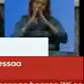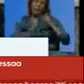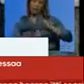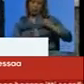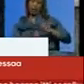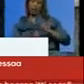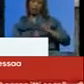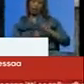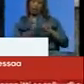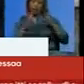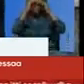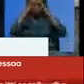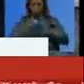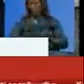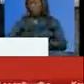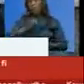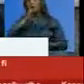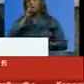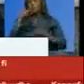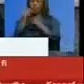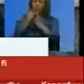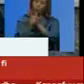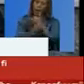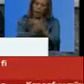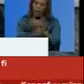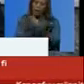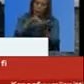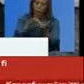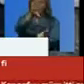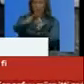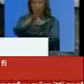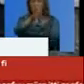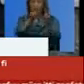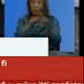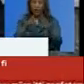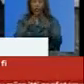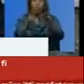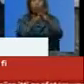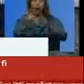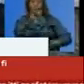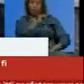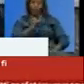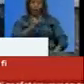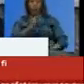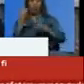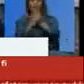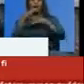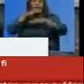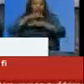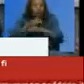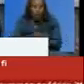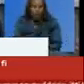ኃይሎች ሞራን ባለሀብቶች በገጠርም ሆነ በከተማ የምትገኙ የተለያየ ሙያ ባለቤቶች የሀገር